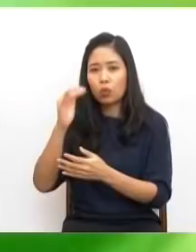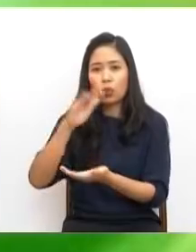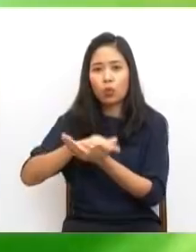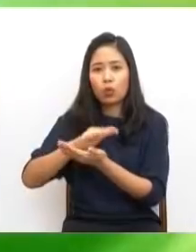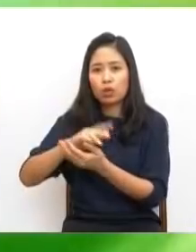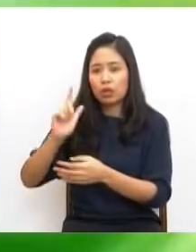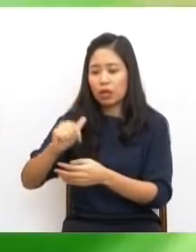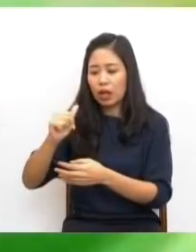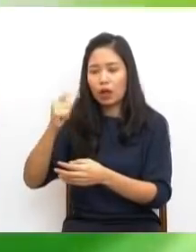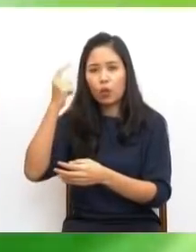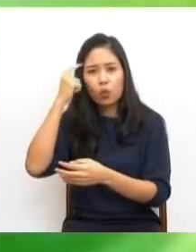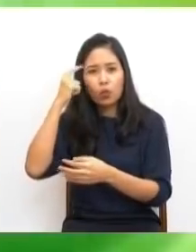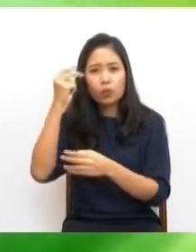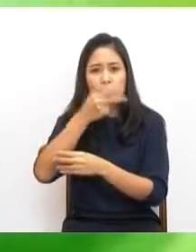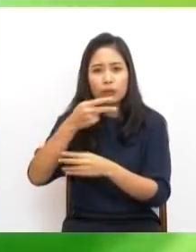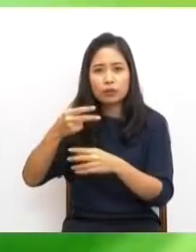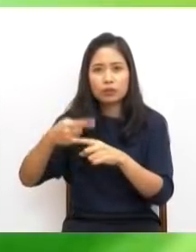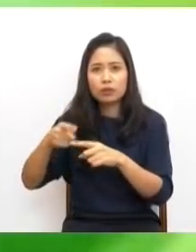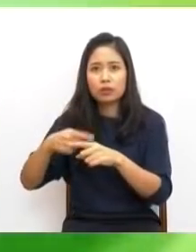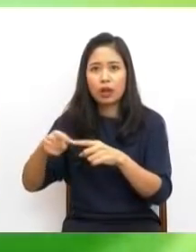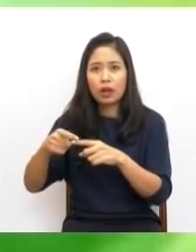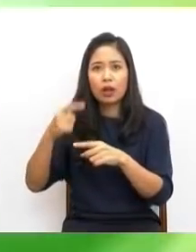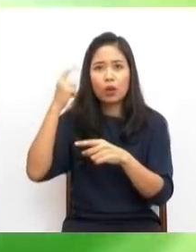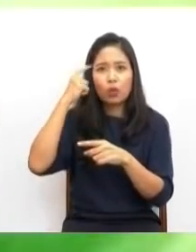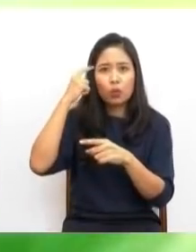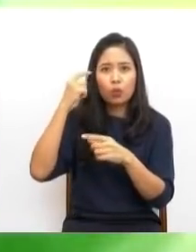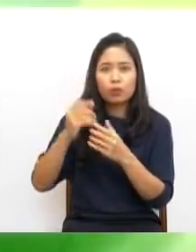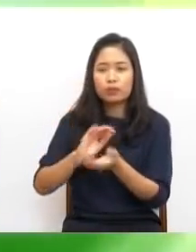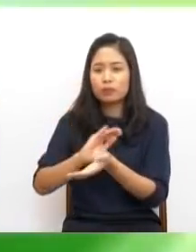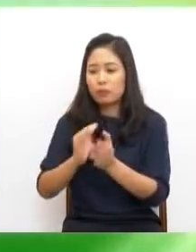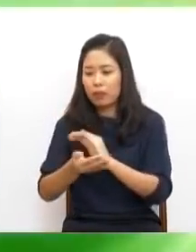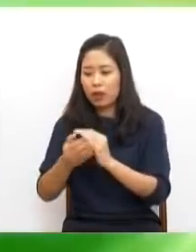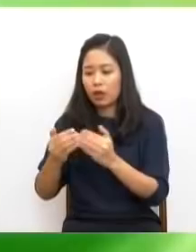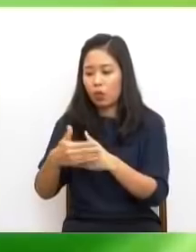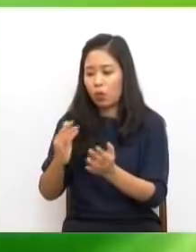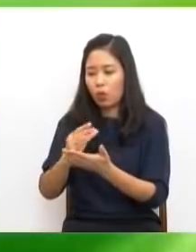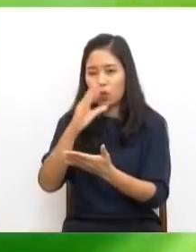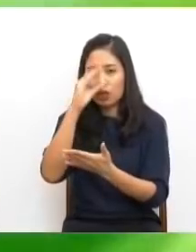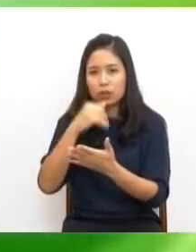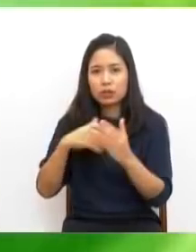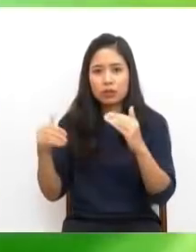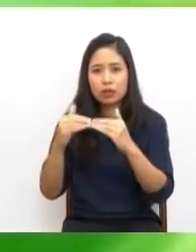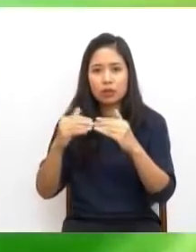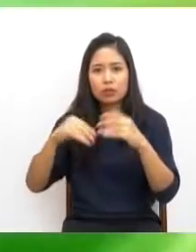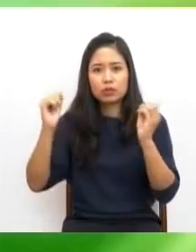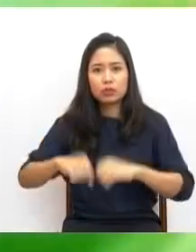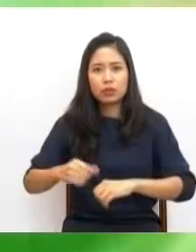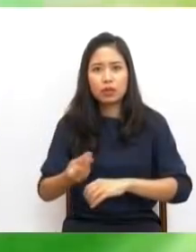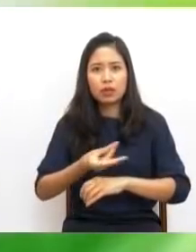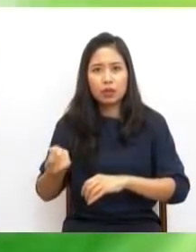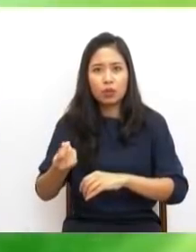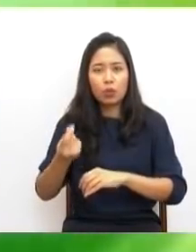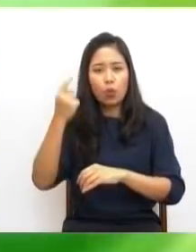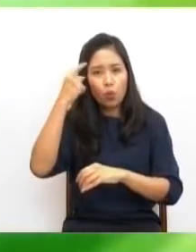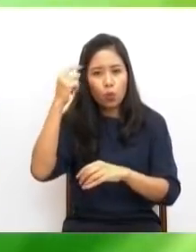แหล่งเรียนรู้ทางด้านอาชีพเช่นแปลงจากโรงเรียนใดโรงเรียนหนึ่งเป็นโคกหนองนาโมเดลเรียนรู้เรื่องเศ